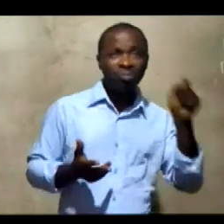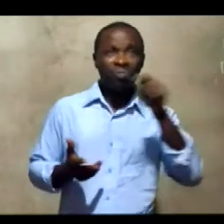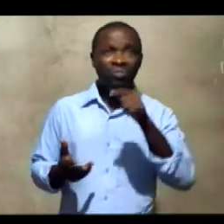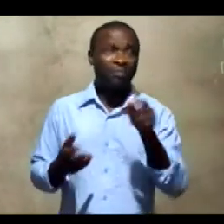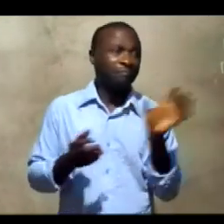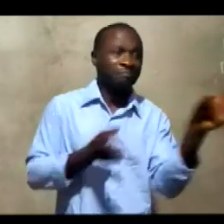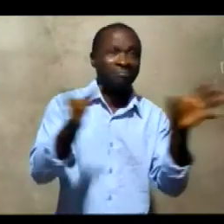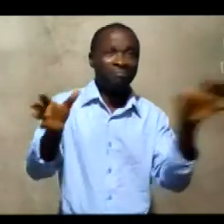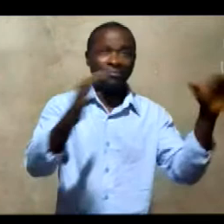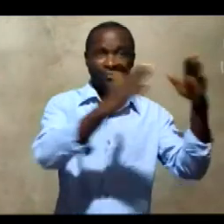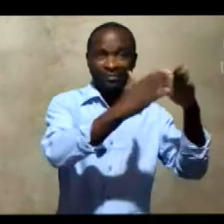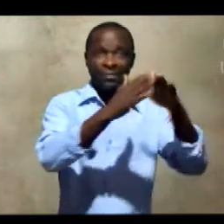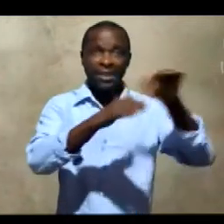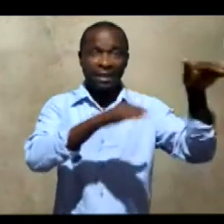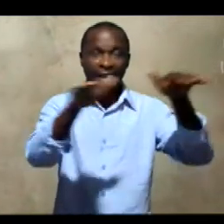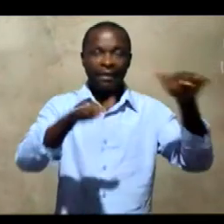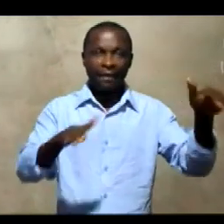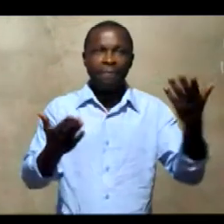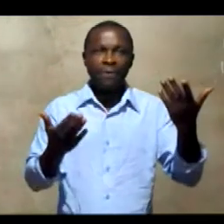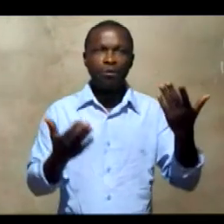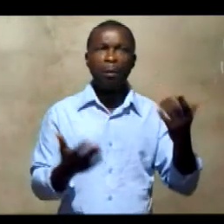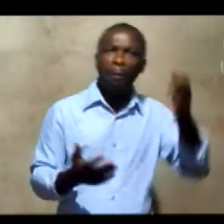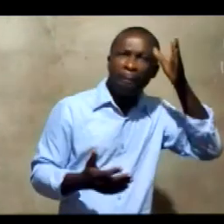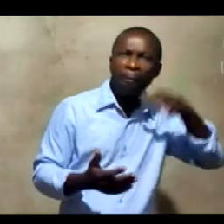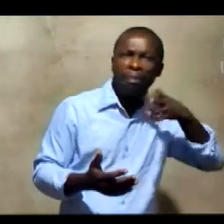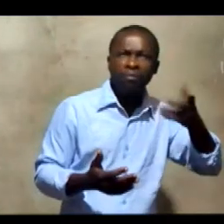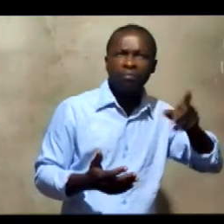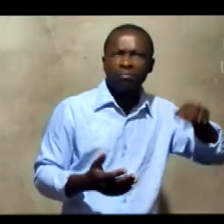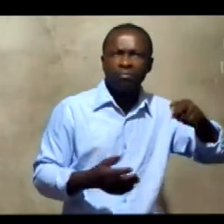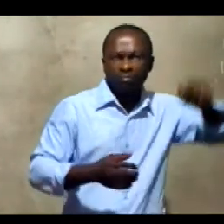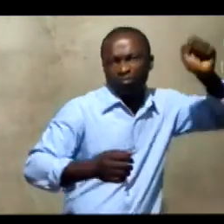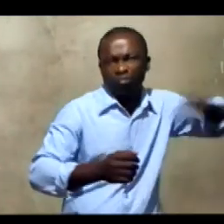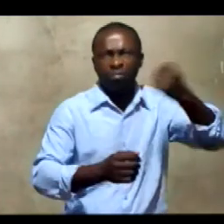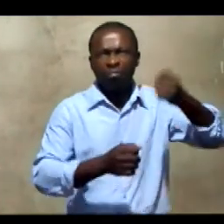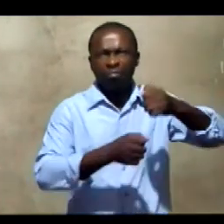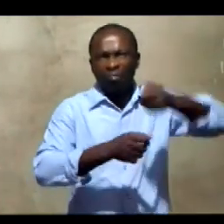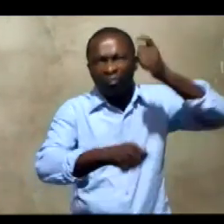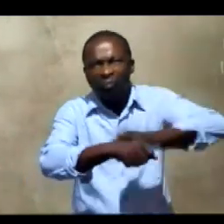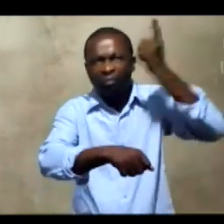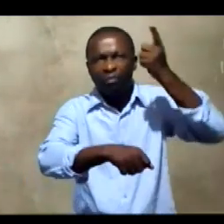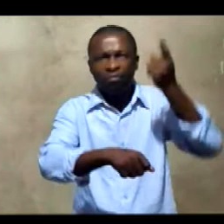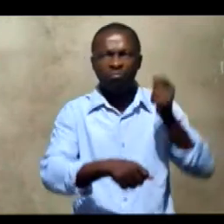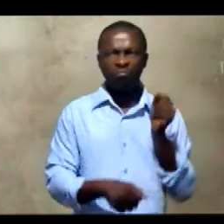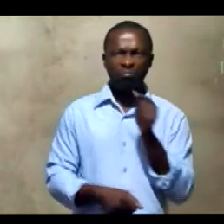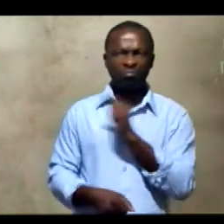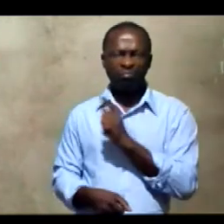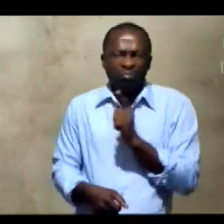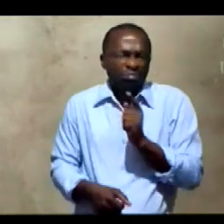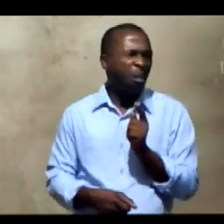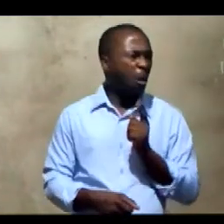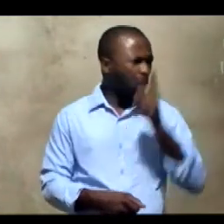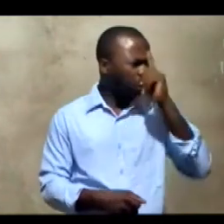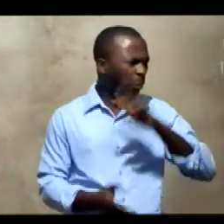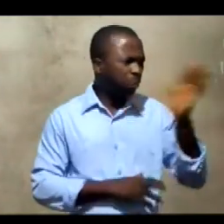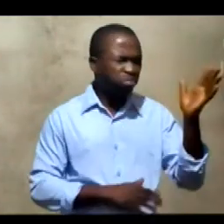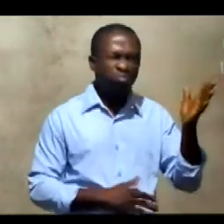buissonnière. Alors les parents ont décidé d'infliger une sanction à leurs enfants. C'est comme ça que les enfants, après la sanction, ont décidé de fuguer. Initialement, c'est une